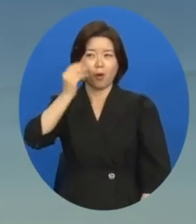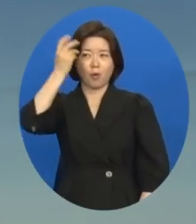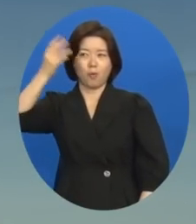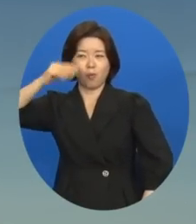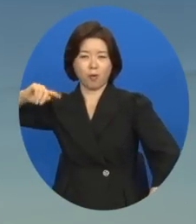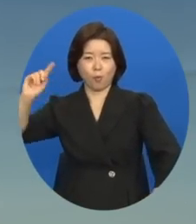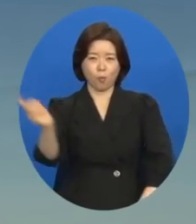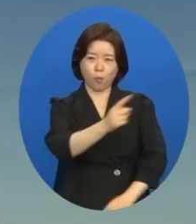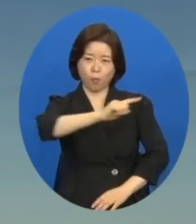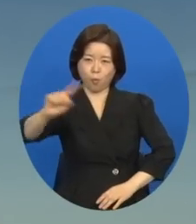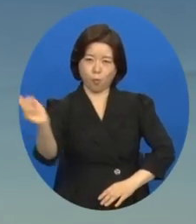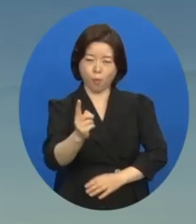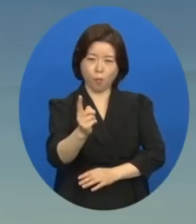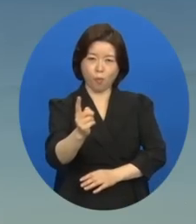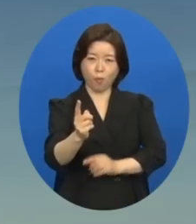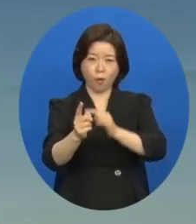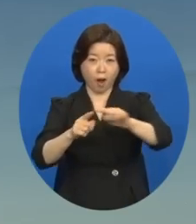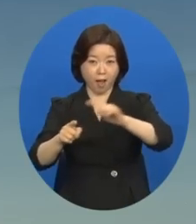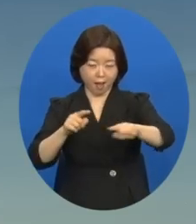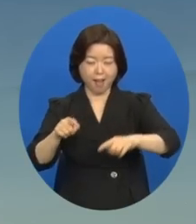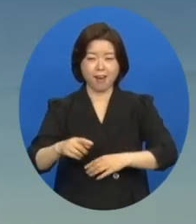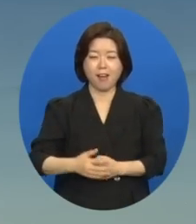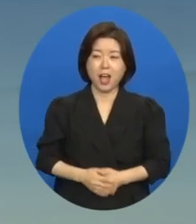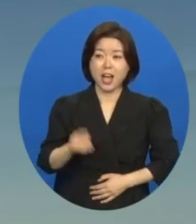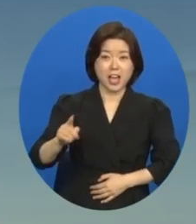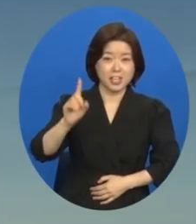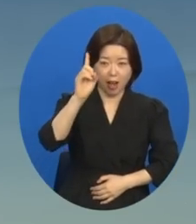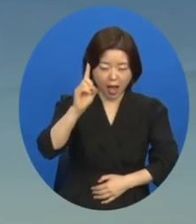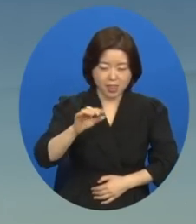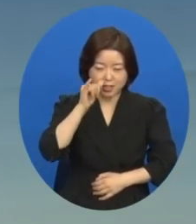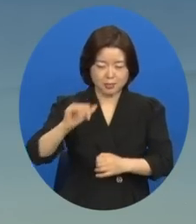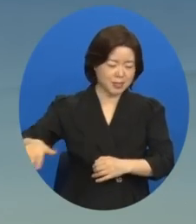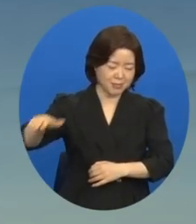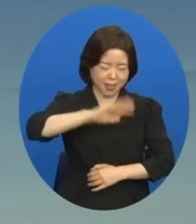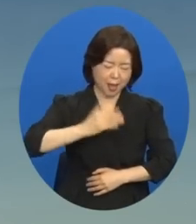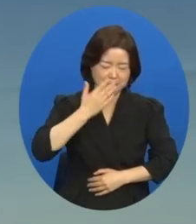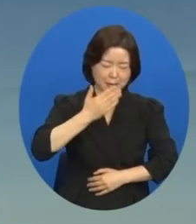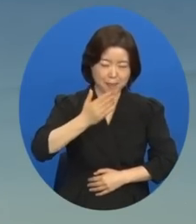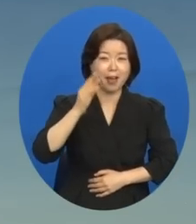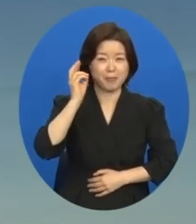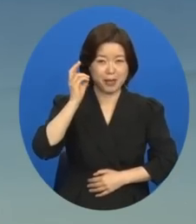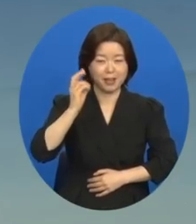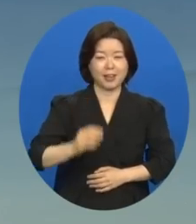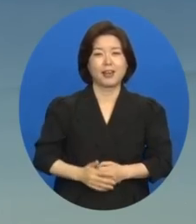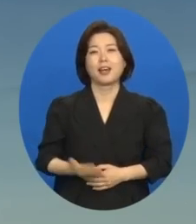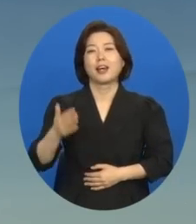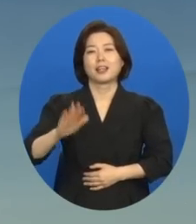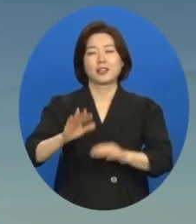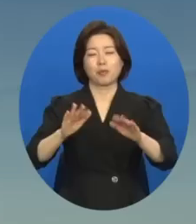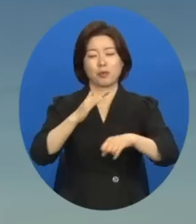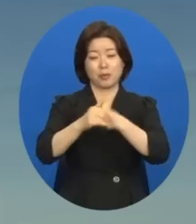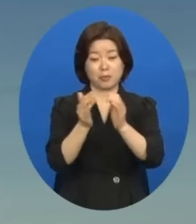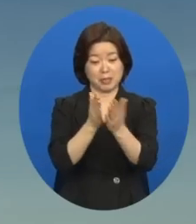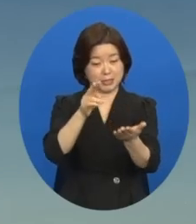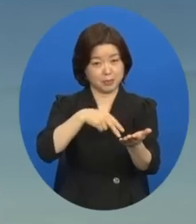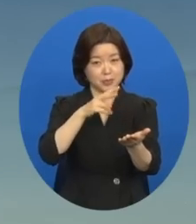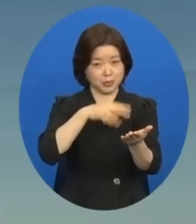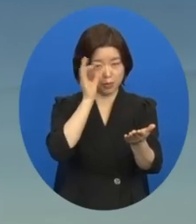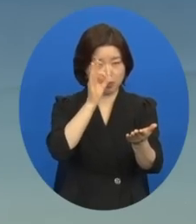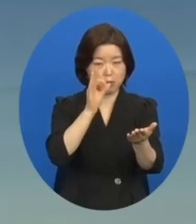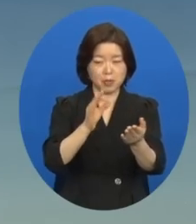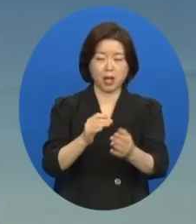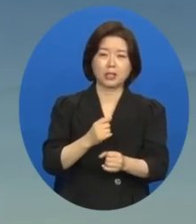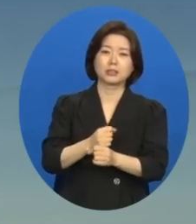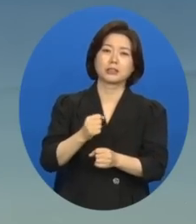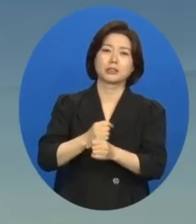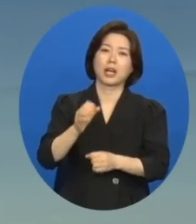검. 아, 이거 뭐 있으면 뭐든지 다 할 수 있을 것 같아요. 그런데 오늘 말씀을 읽다 보면 좀 당황스러운